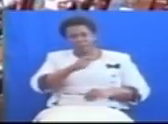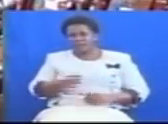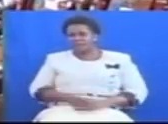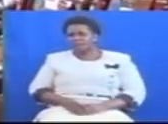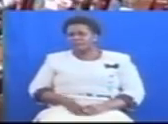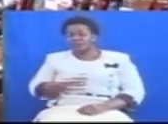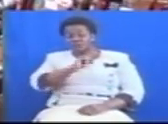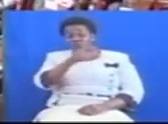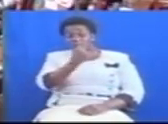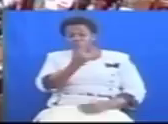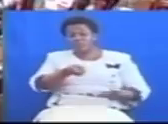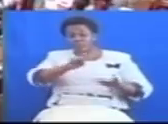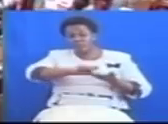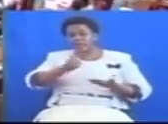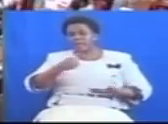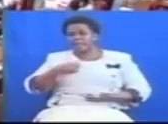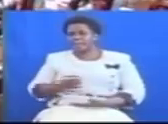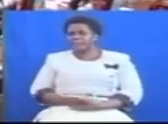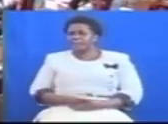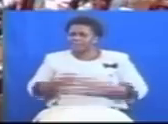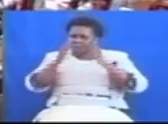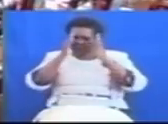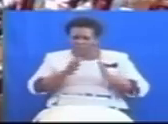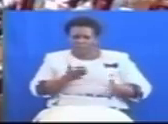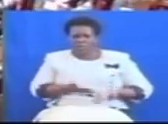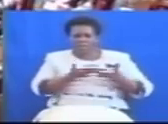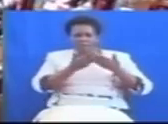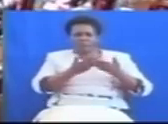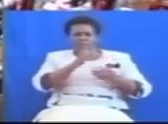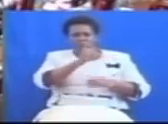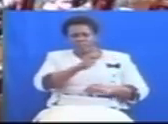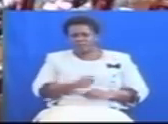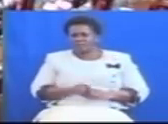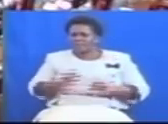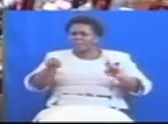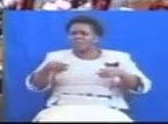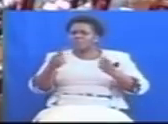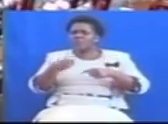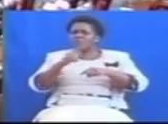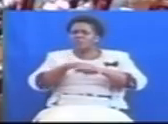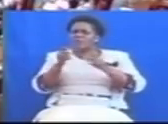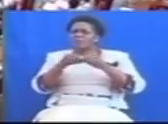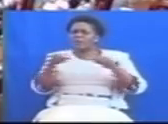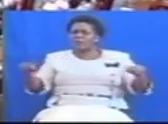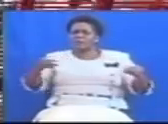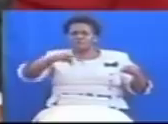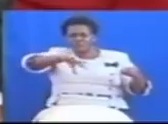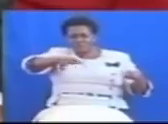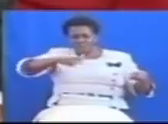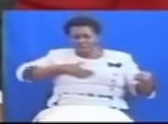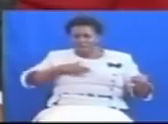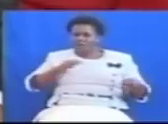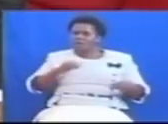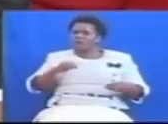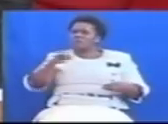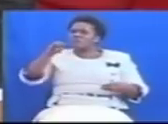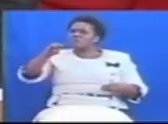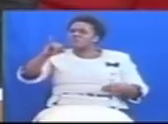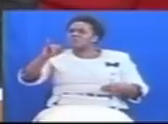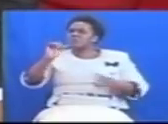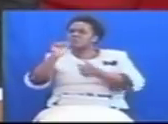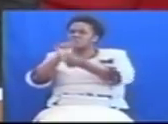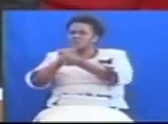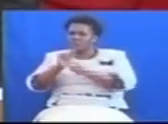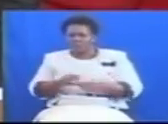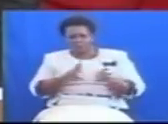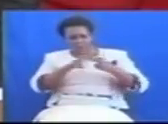nyongeza. Mheshimiwa Naibu Spika, kumekuwa na mgogoro ya muda mrefu sana katika jimbo la Mikumi, hasa kwenye kata ya